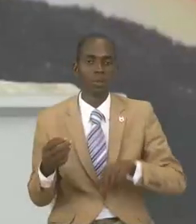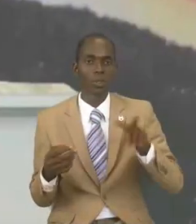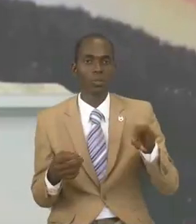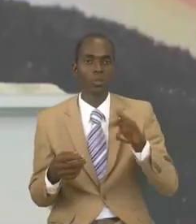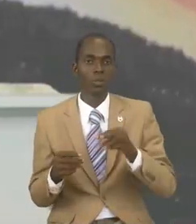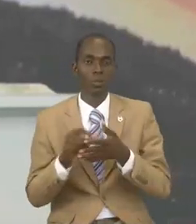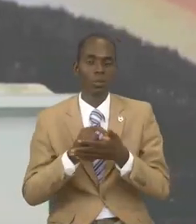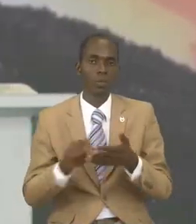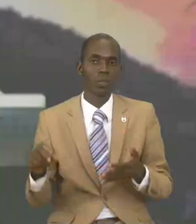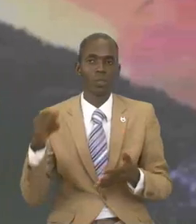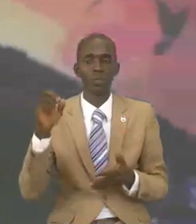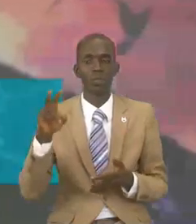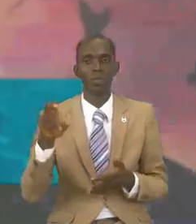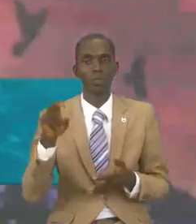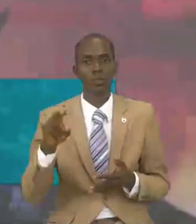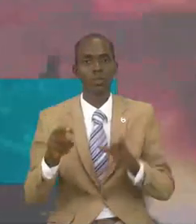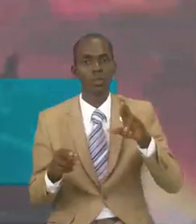Jésus-Christ.